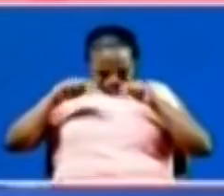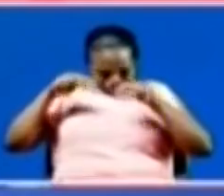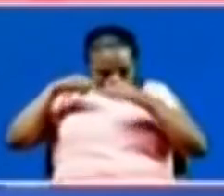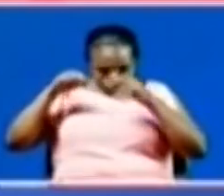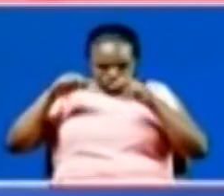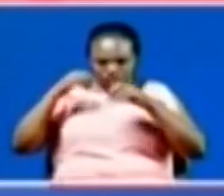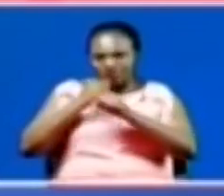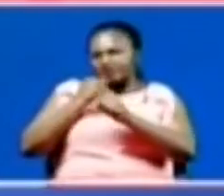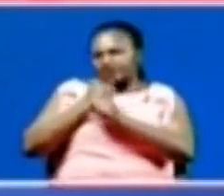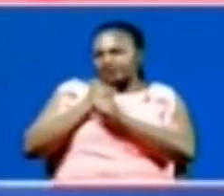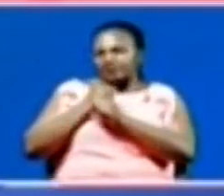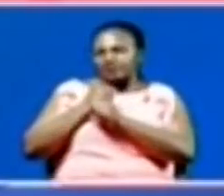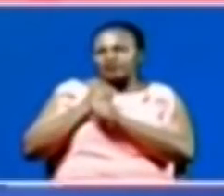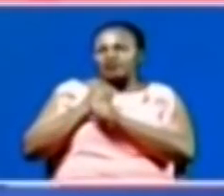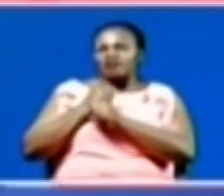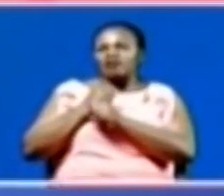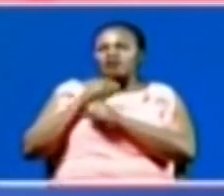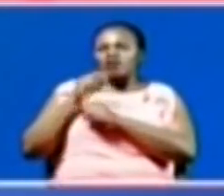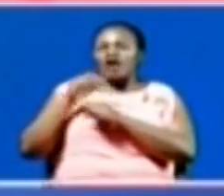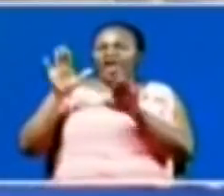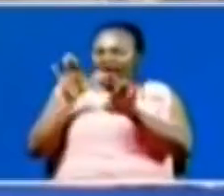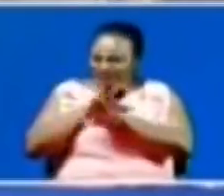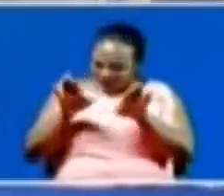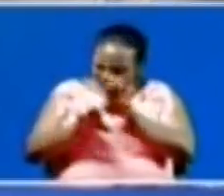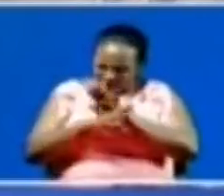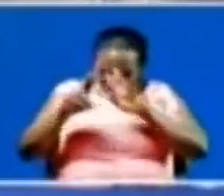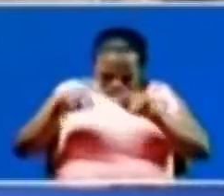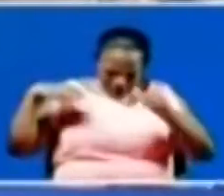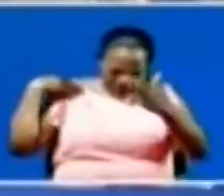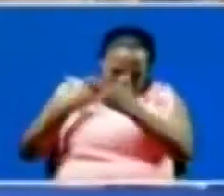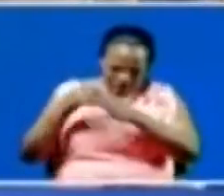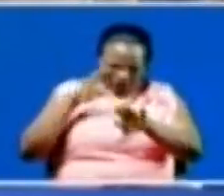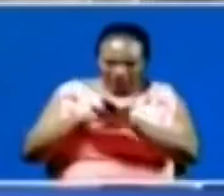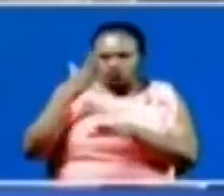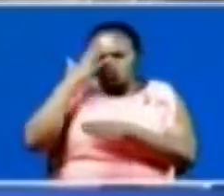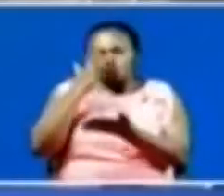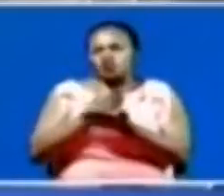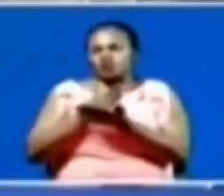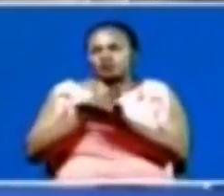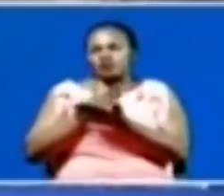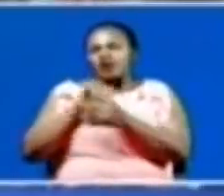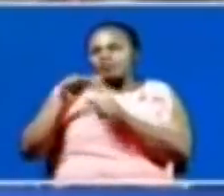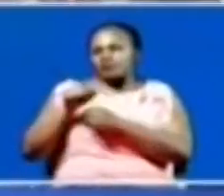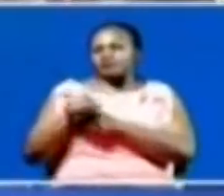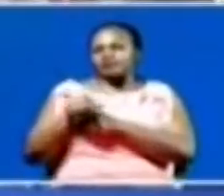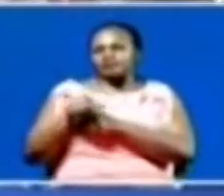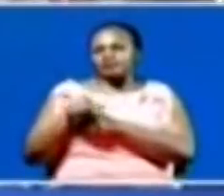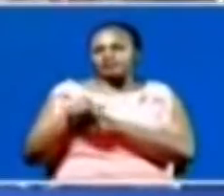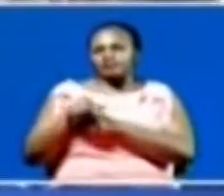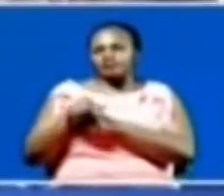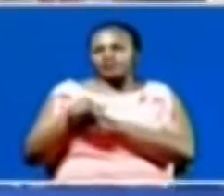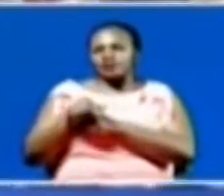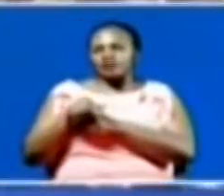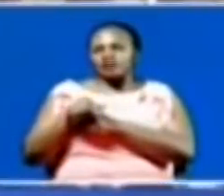be conducted and no stone will be left unturned on this matter. Mashirika mawili ya